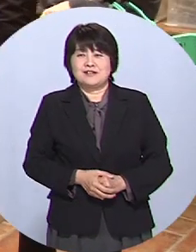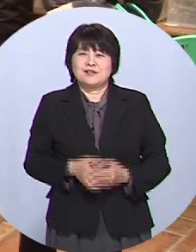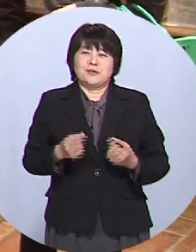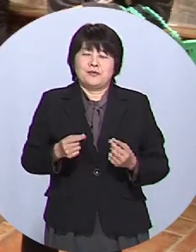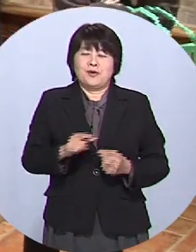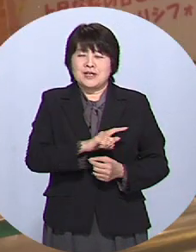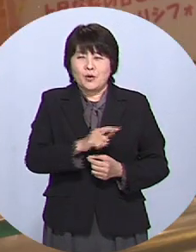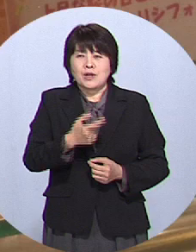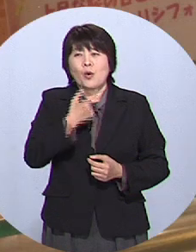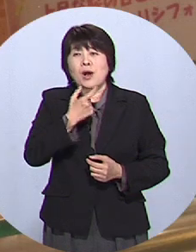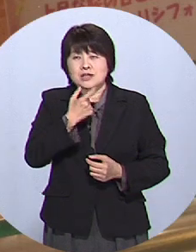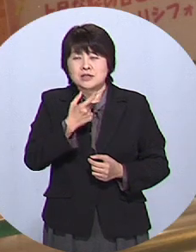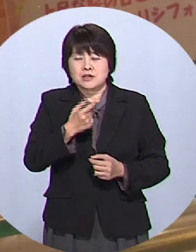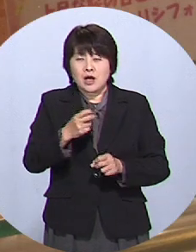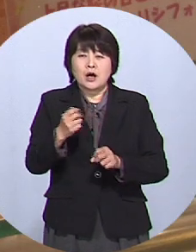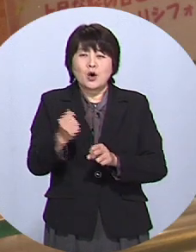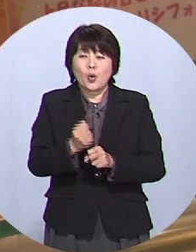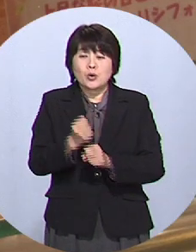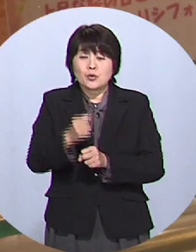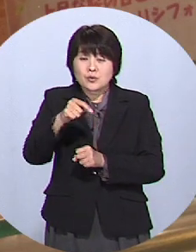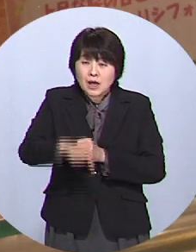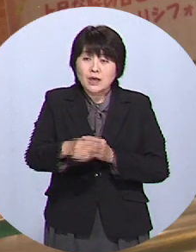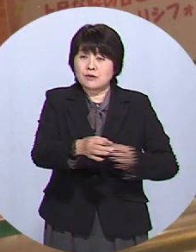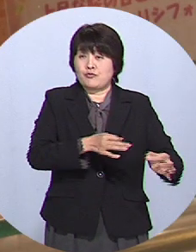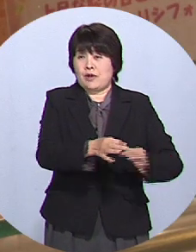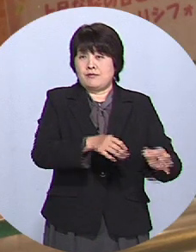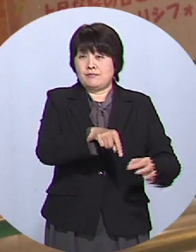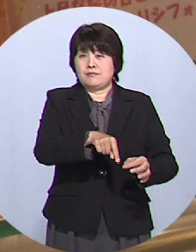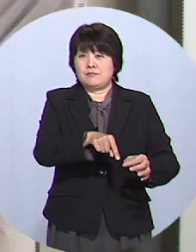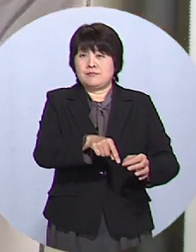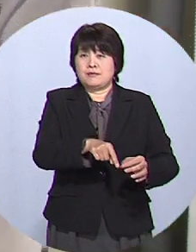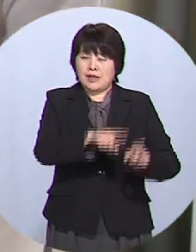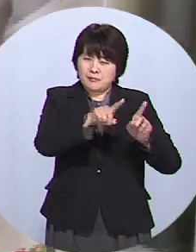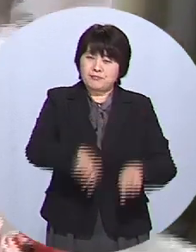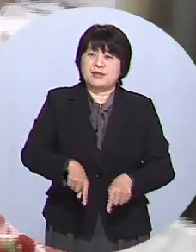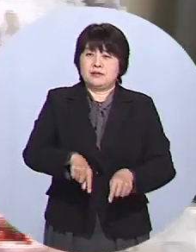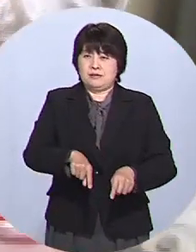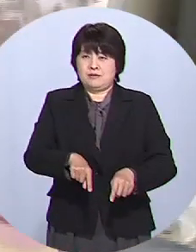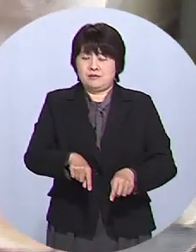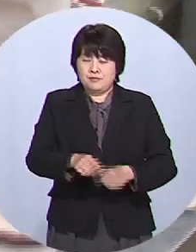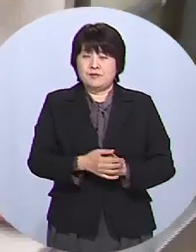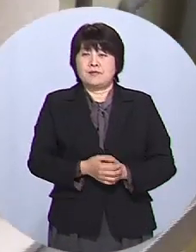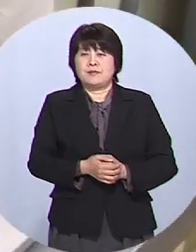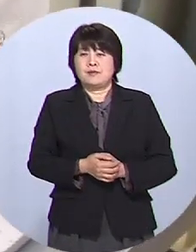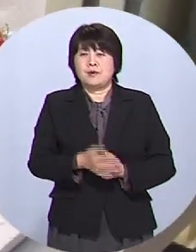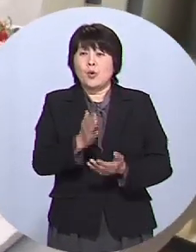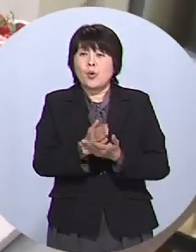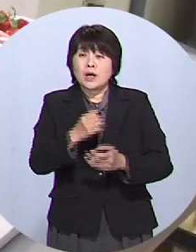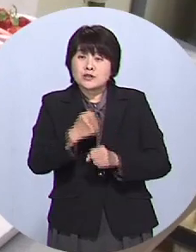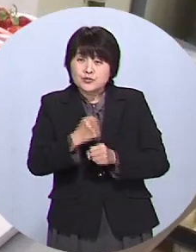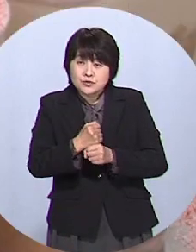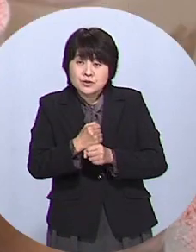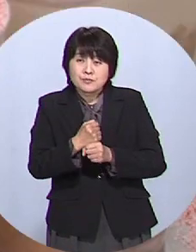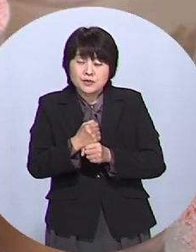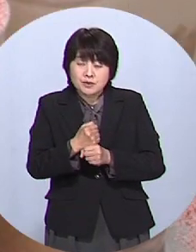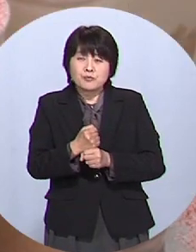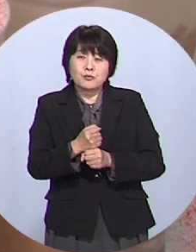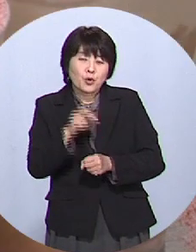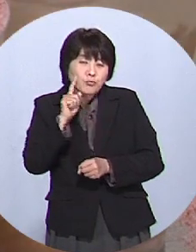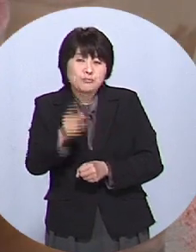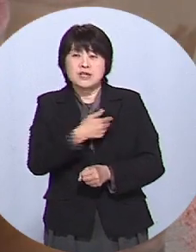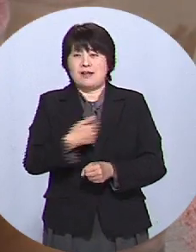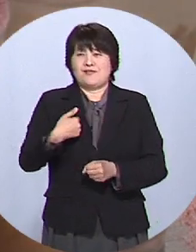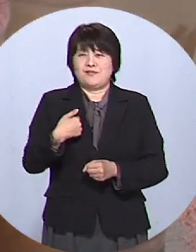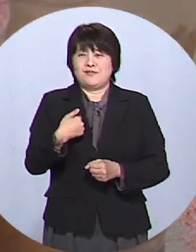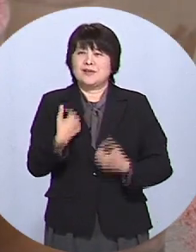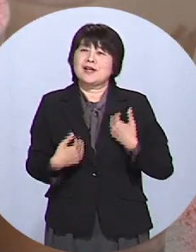う、いろんなお菓子が工場直売だからこその安さで手に入るんです。お菓子作りを見ながらお得に楽しめそうです。